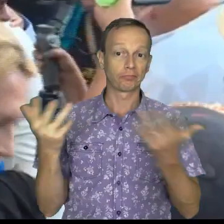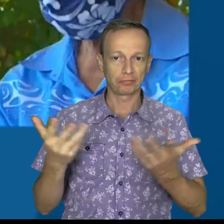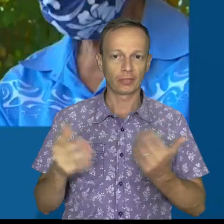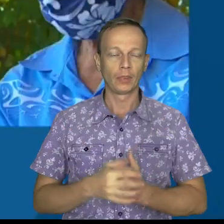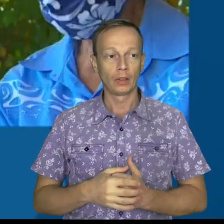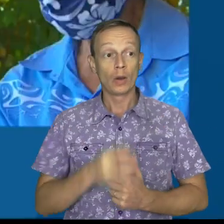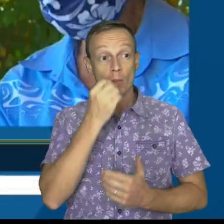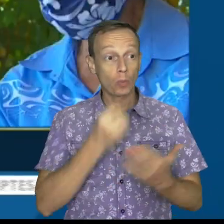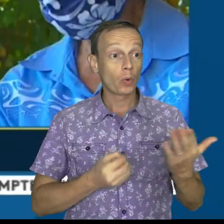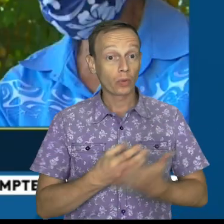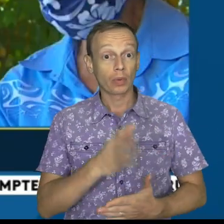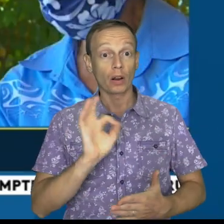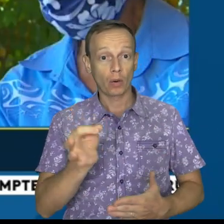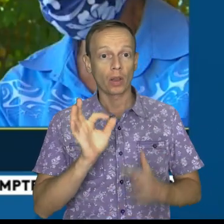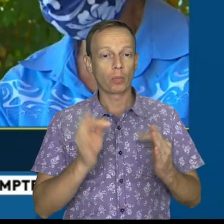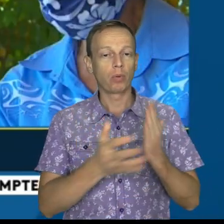bonne nouvelle, mais